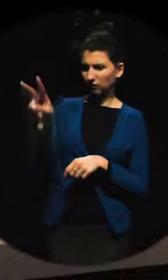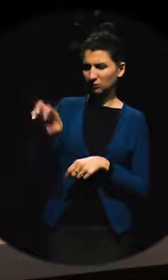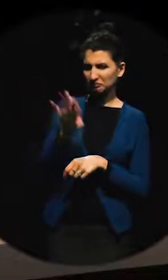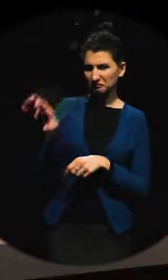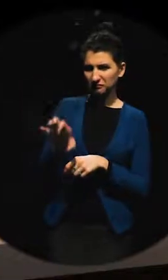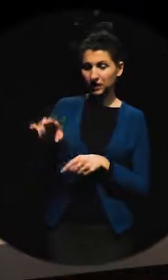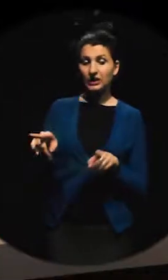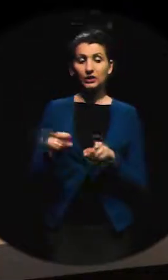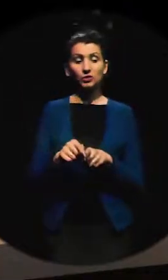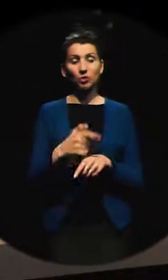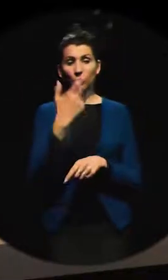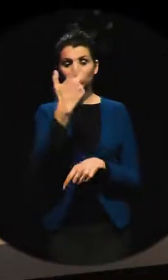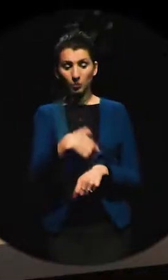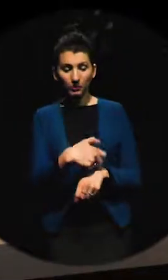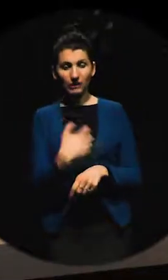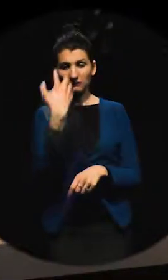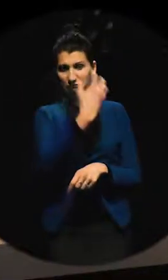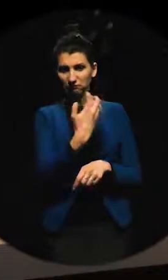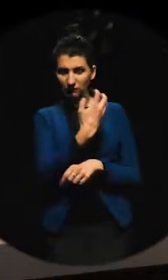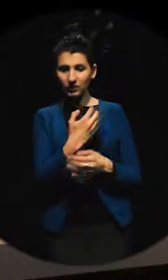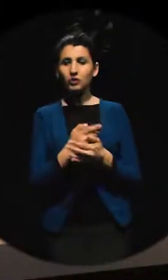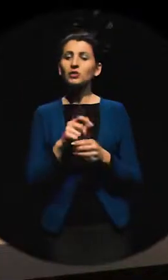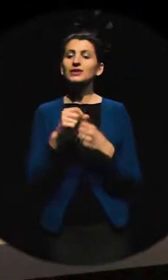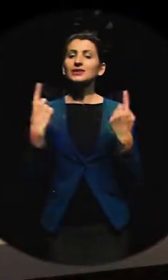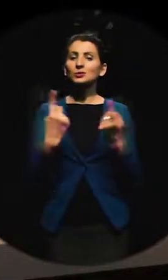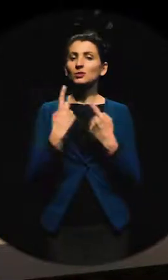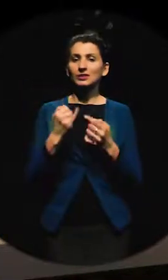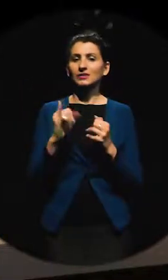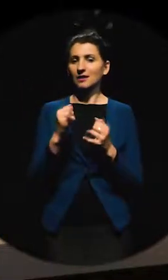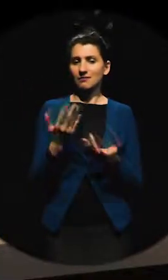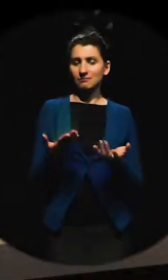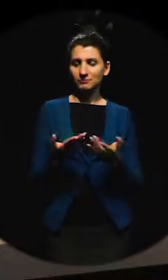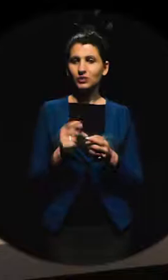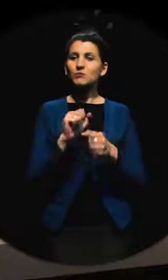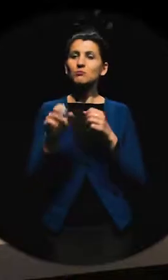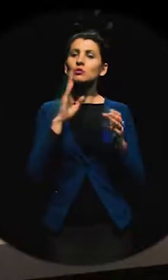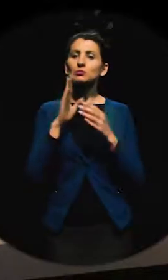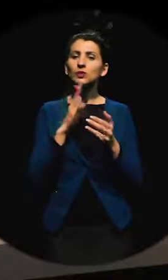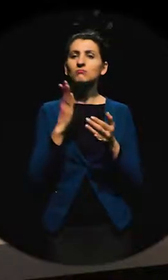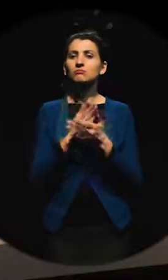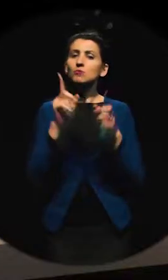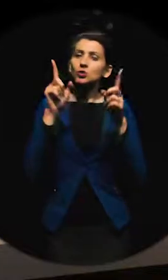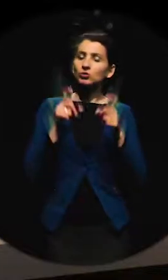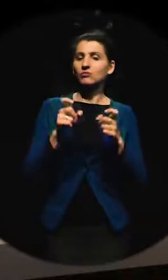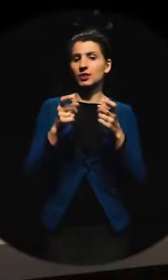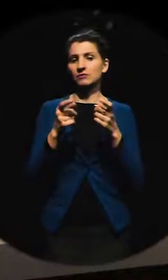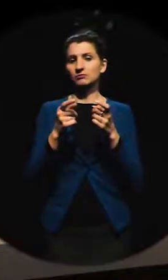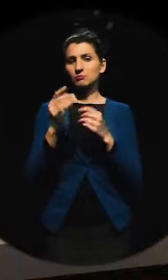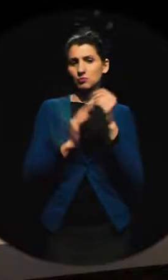gapi, to jest sytuacja, która jest takim punktem wyjścia do zbudowania